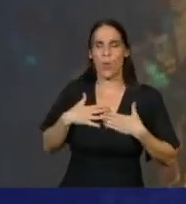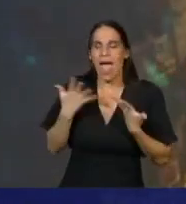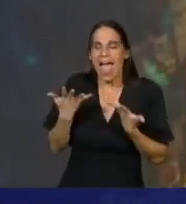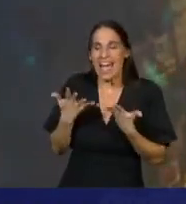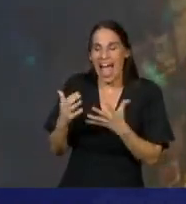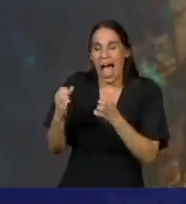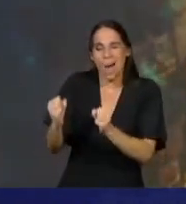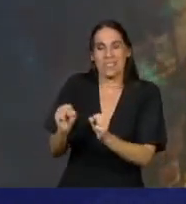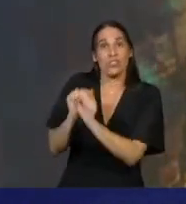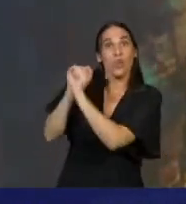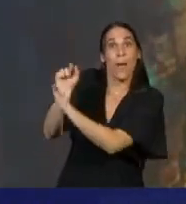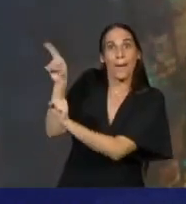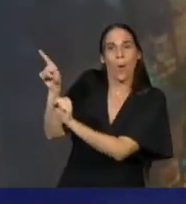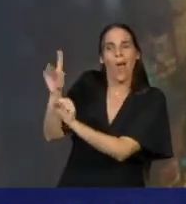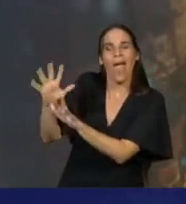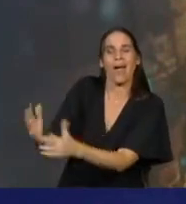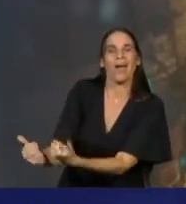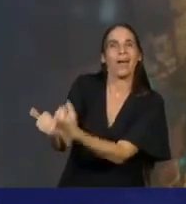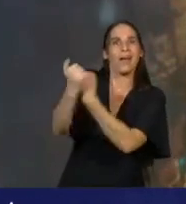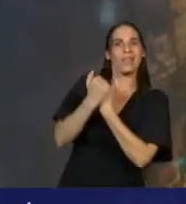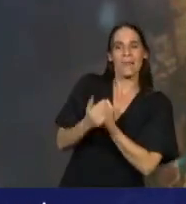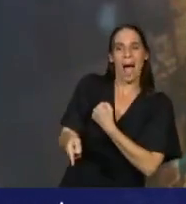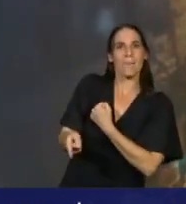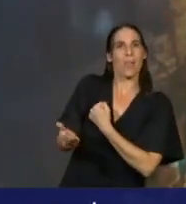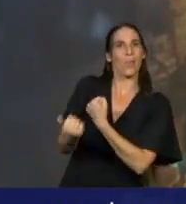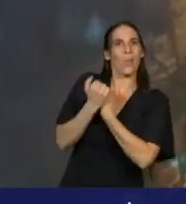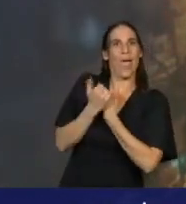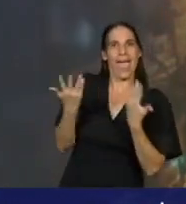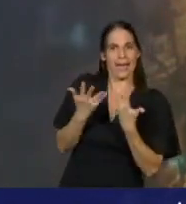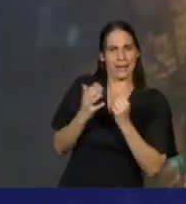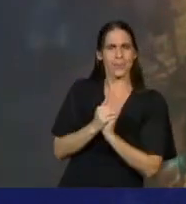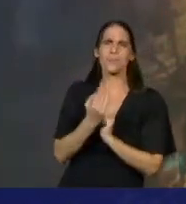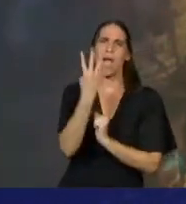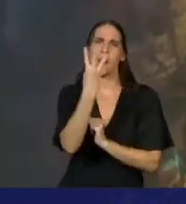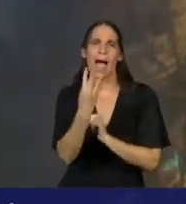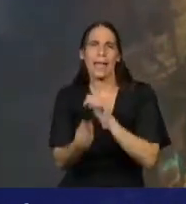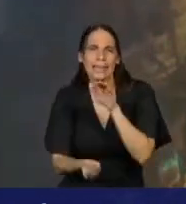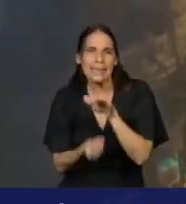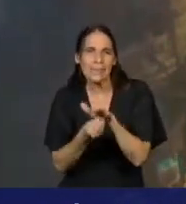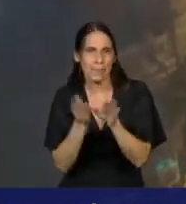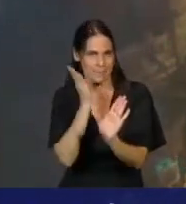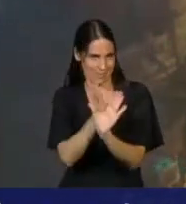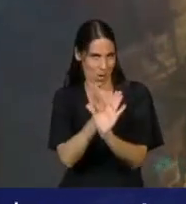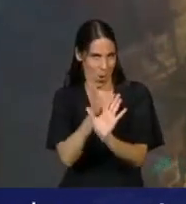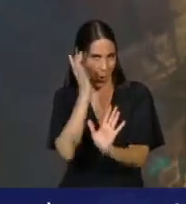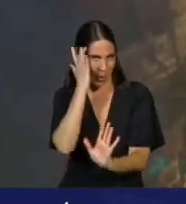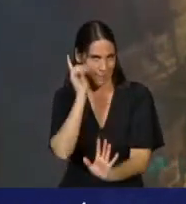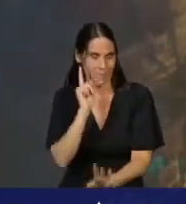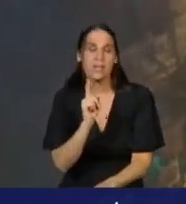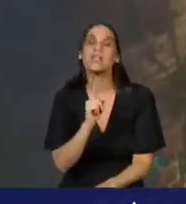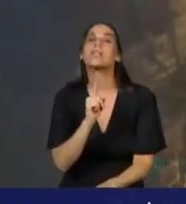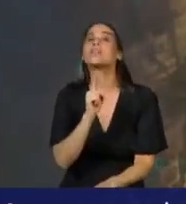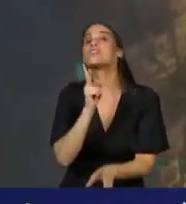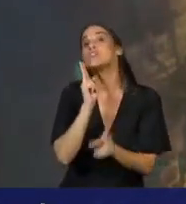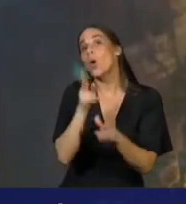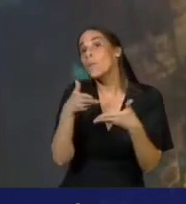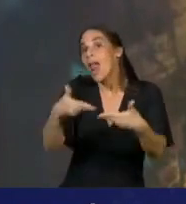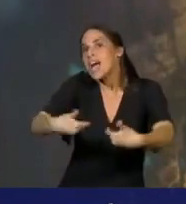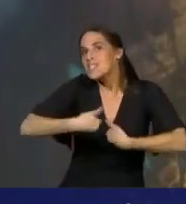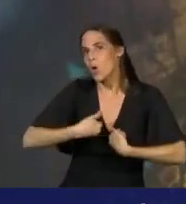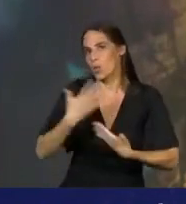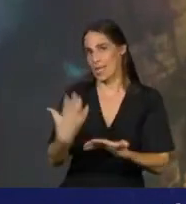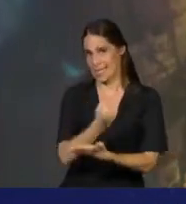את הבייס שלו לצד שלנו? אז קבלו 4 טיפים פסיכולוגיים, שלדעתי אולי יעזרו לנו בדרך